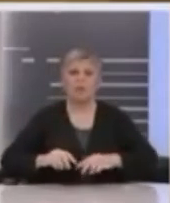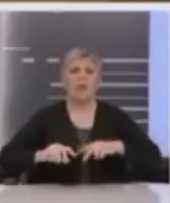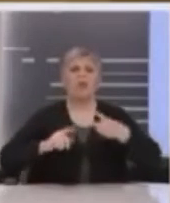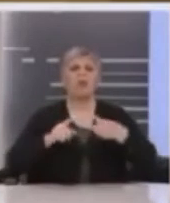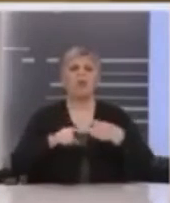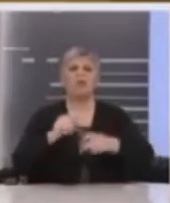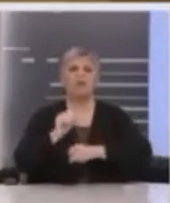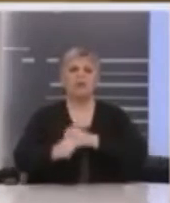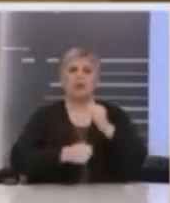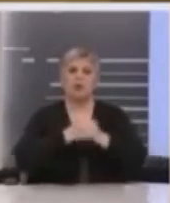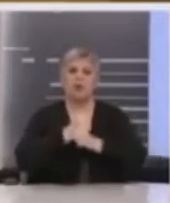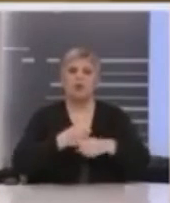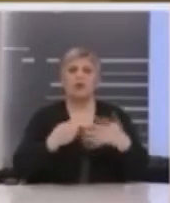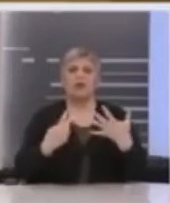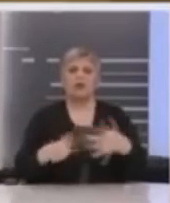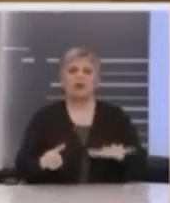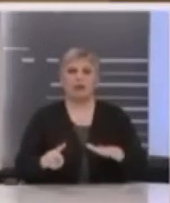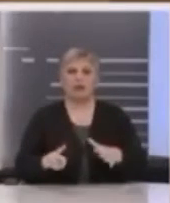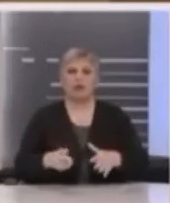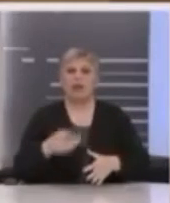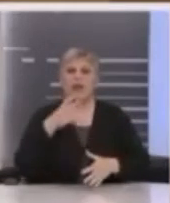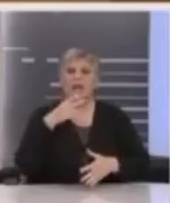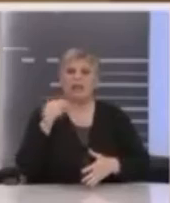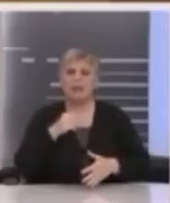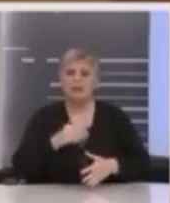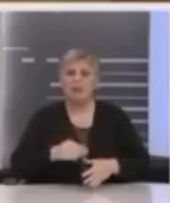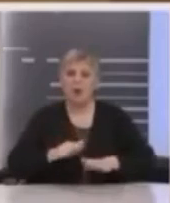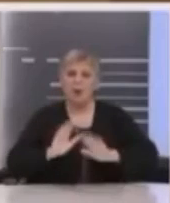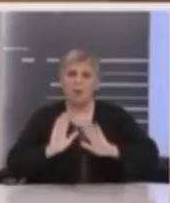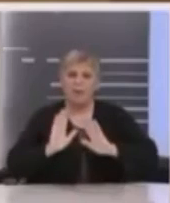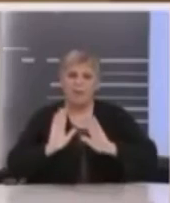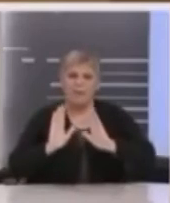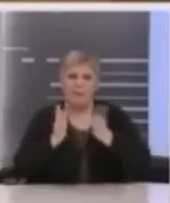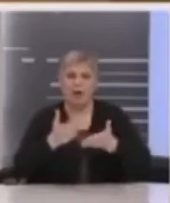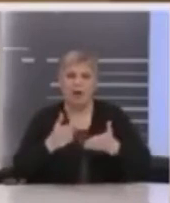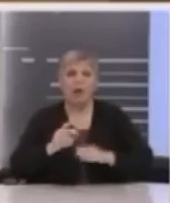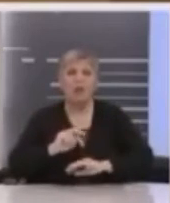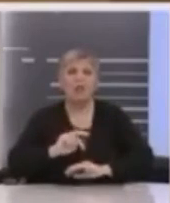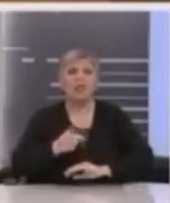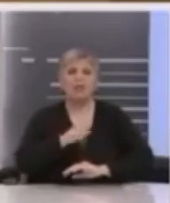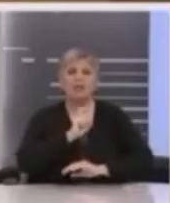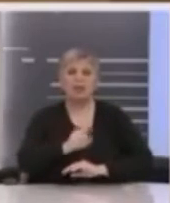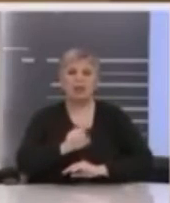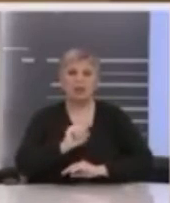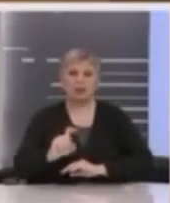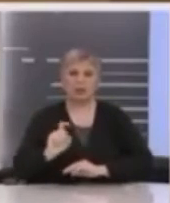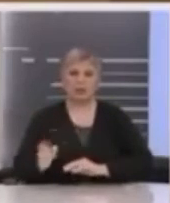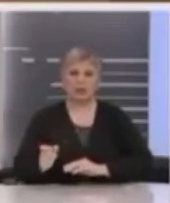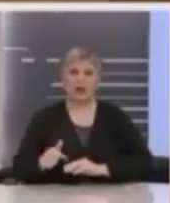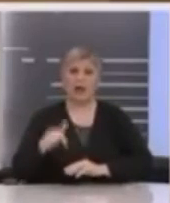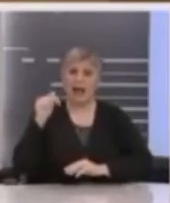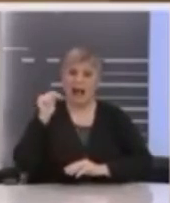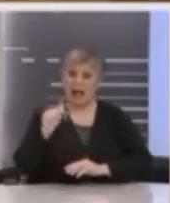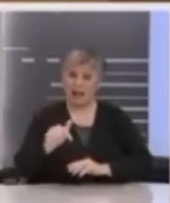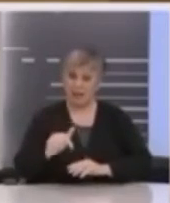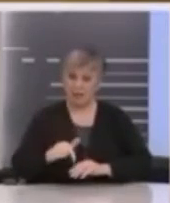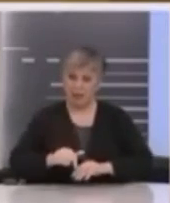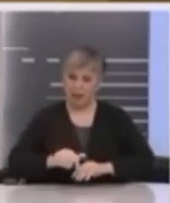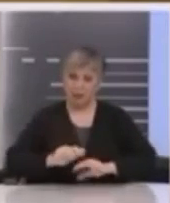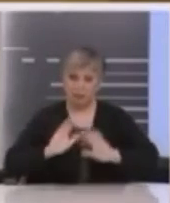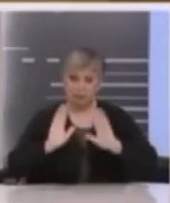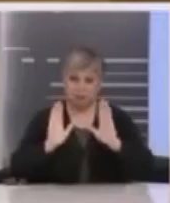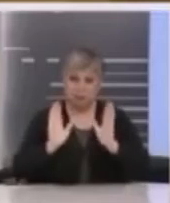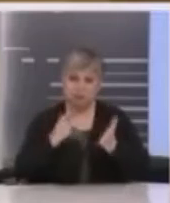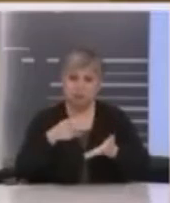άλλη. Γιατί έπρεπε να αφαιμάξουμε δισεκατομμύρια που στερούν ανάπτυξη? Γιατί εάν δεν